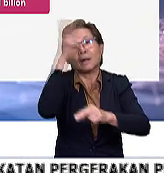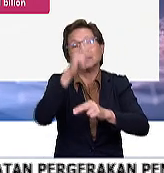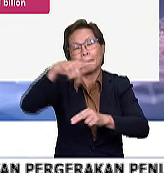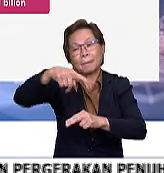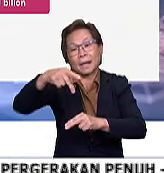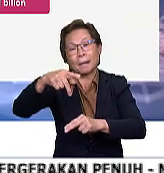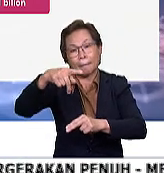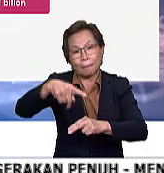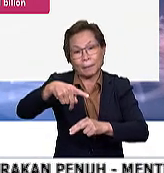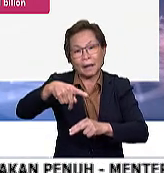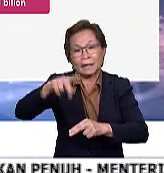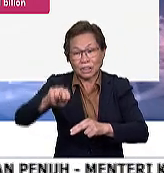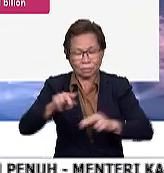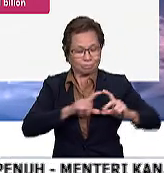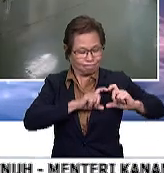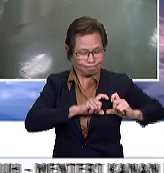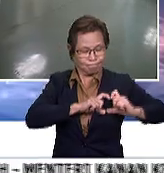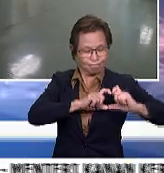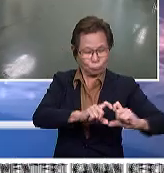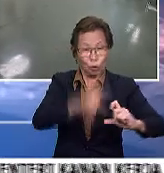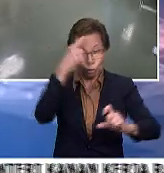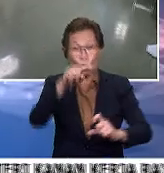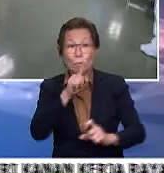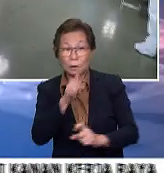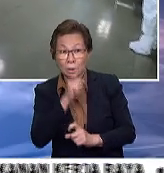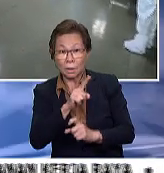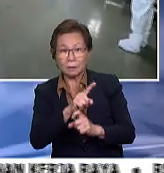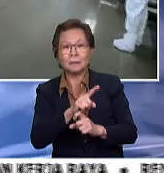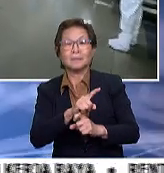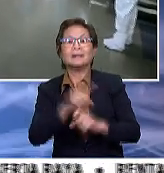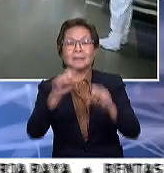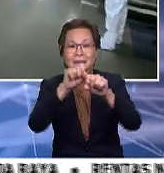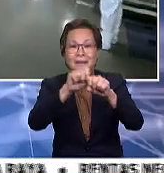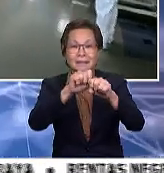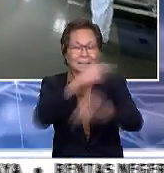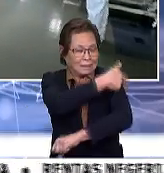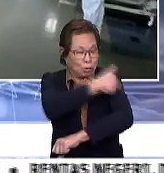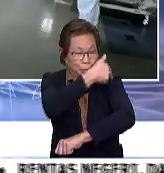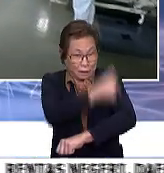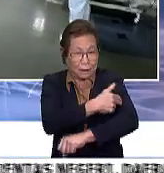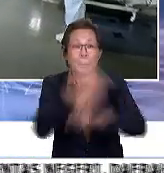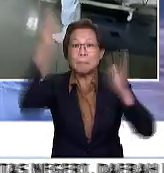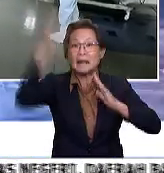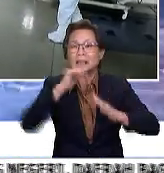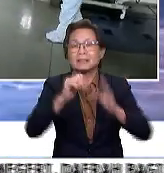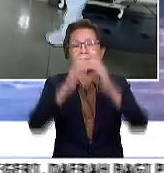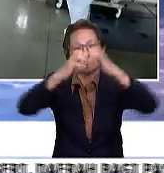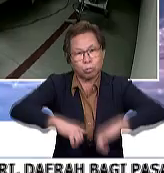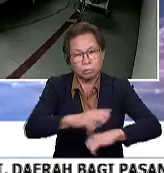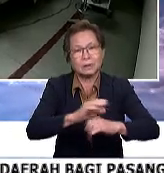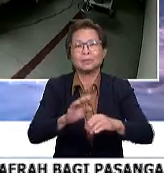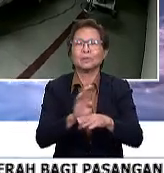untuk memastikan sistem kesehatan tidak akan runtuh Danbo operasi dengan